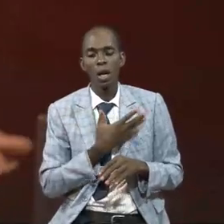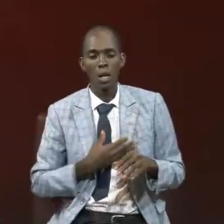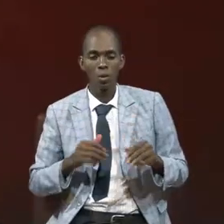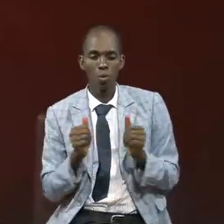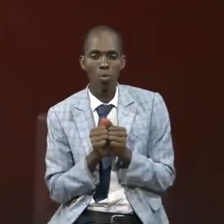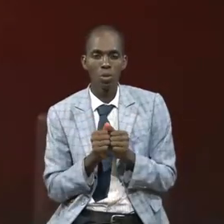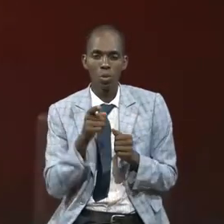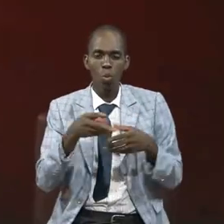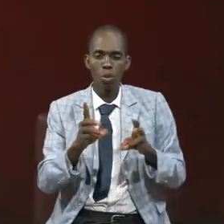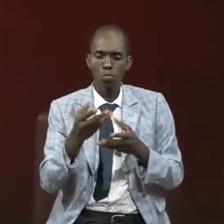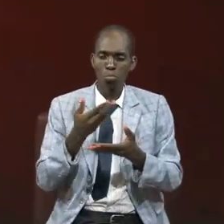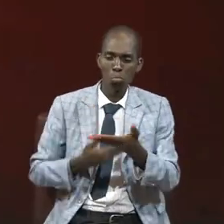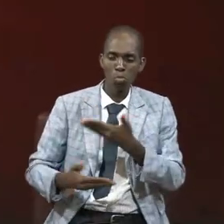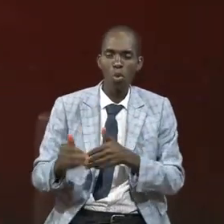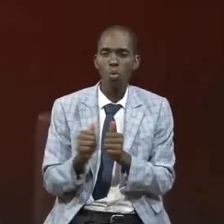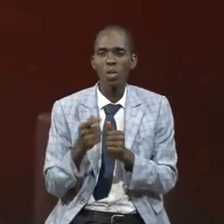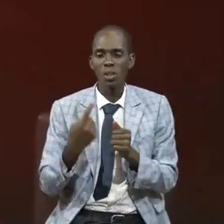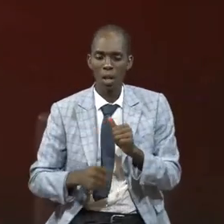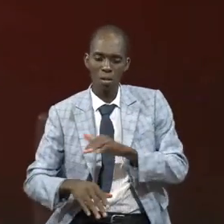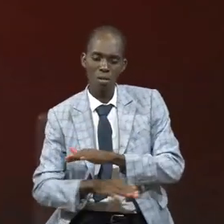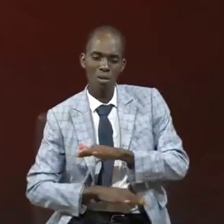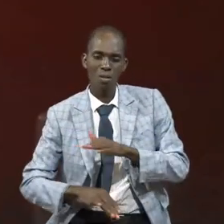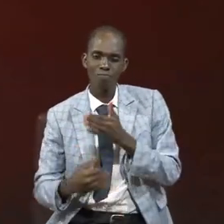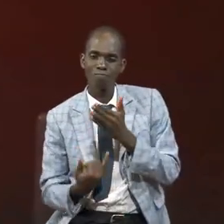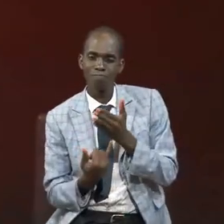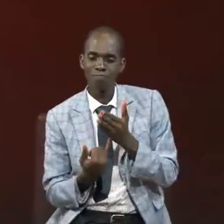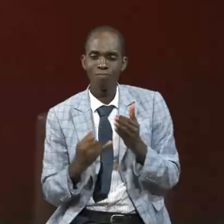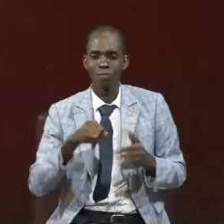collègues au service,